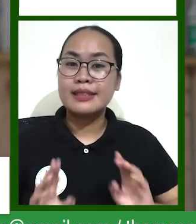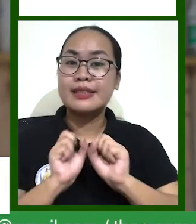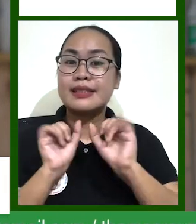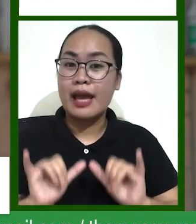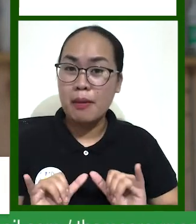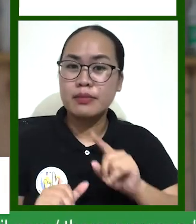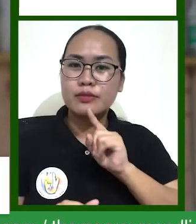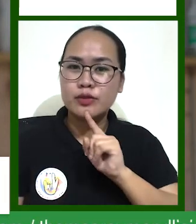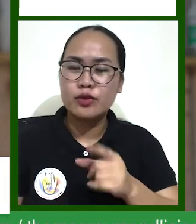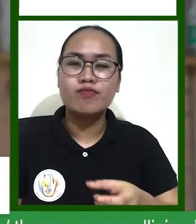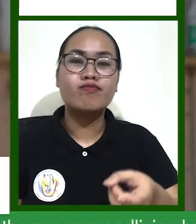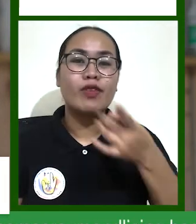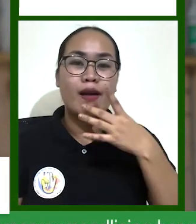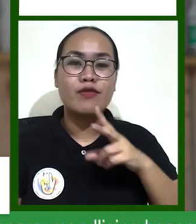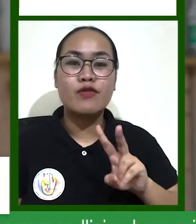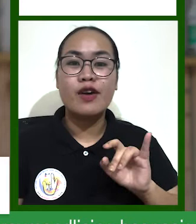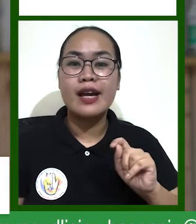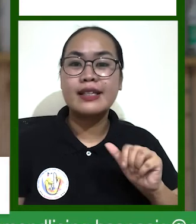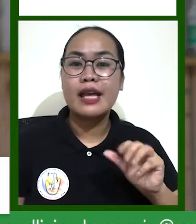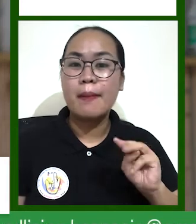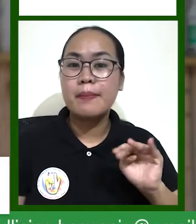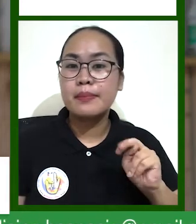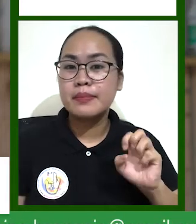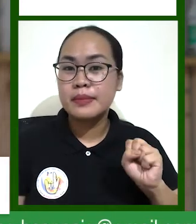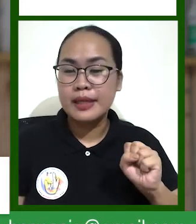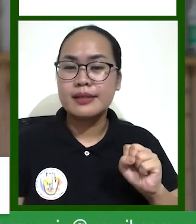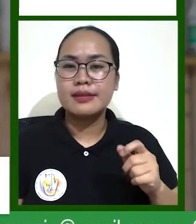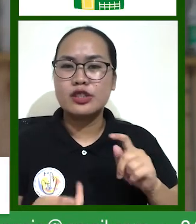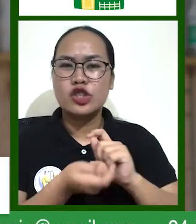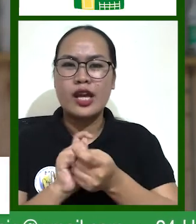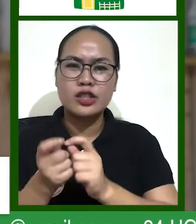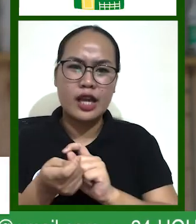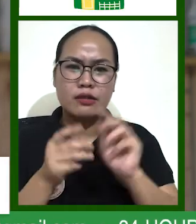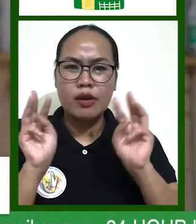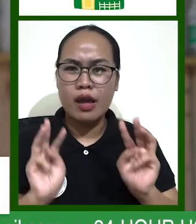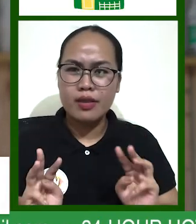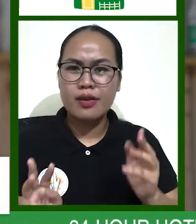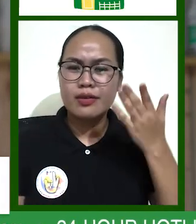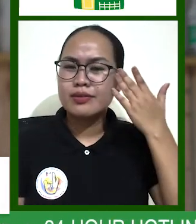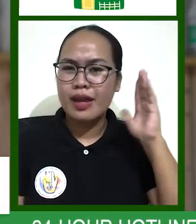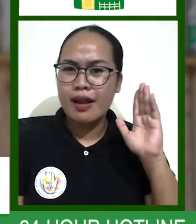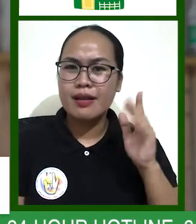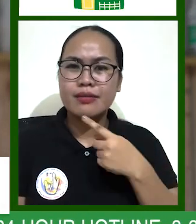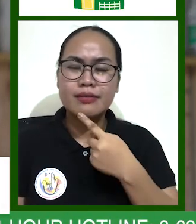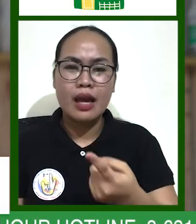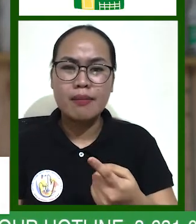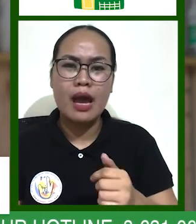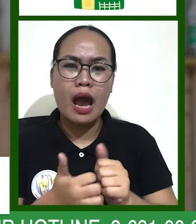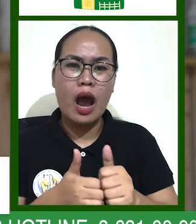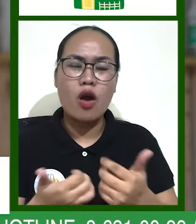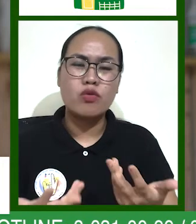Ating pag-inom ng vitamins, lalo na pabago-bago ang klima. So siguro hindi natin masabi, no? Baka yung iba na tinatamaan ng